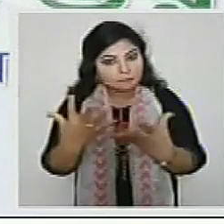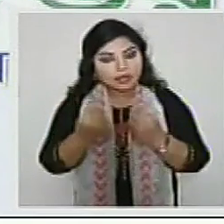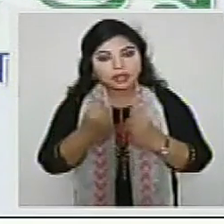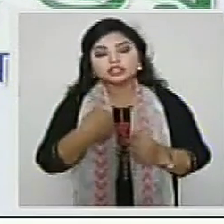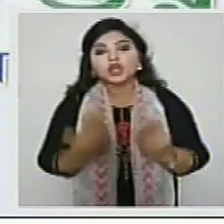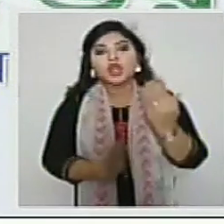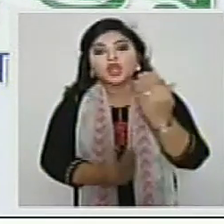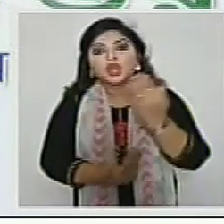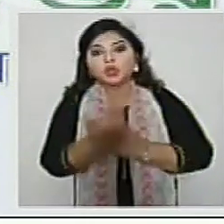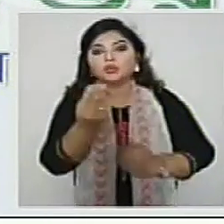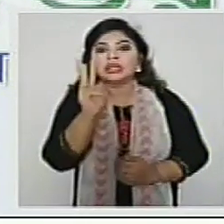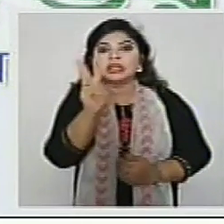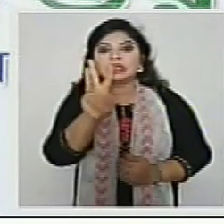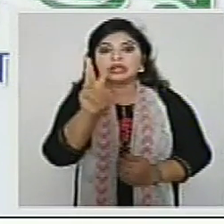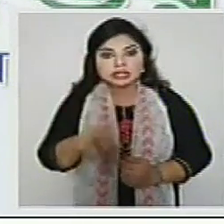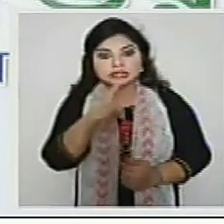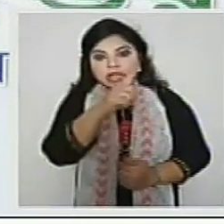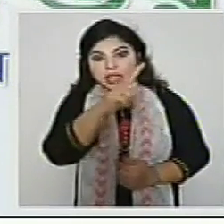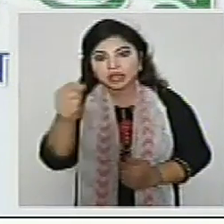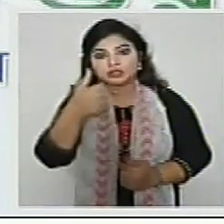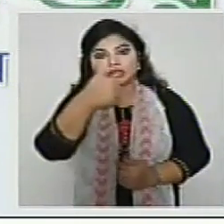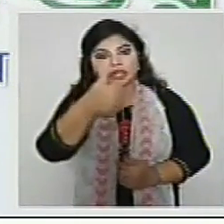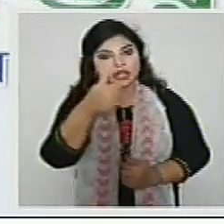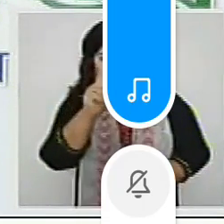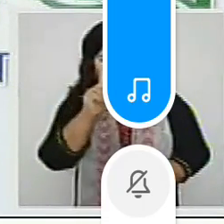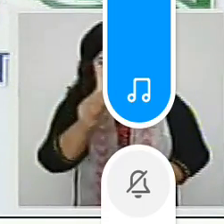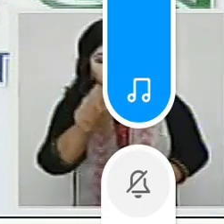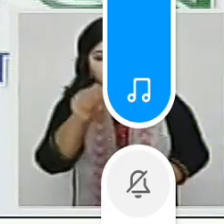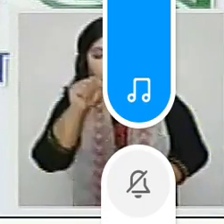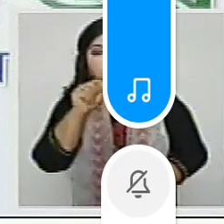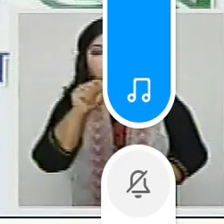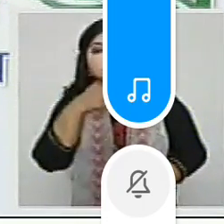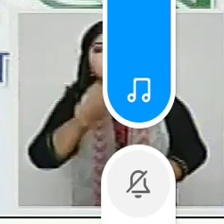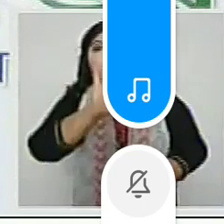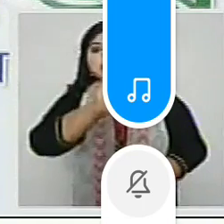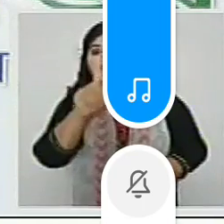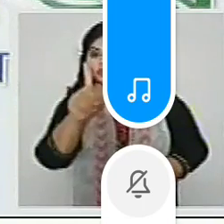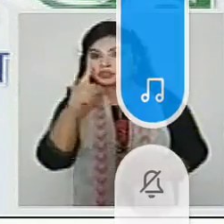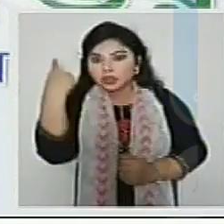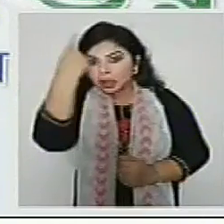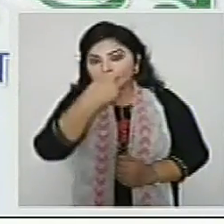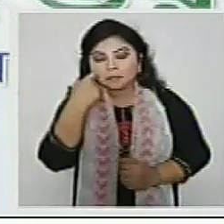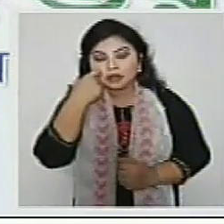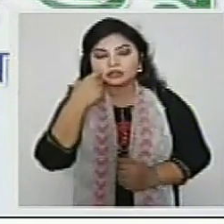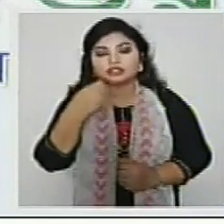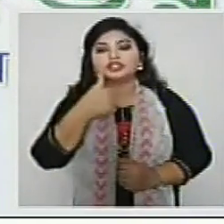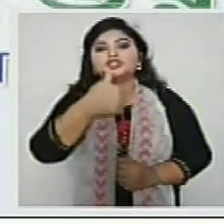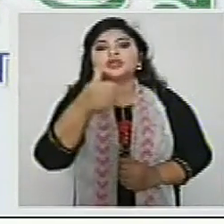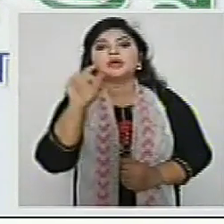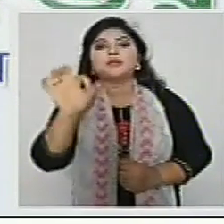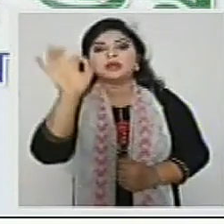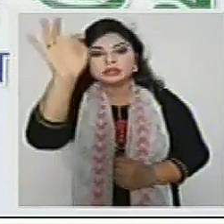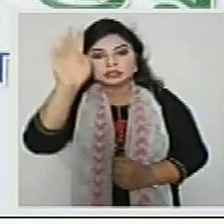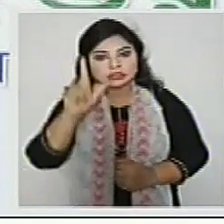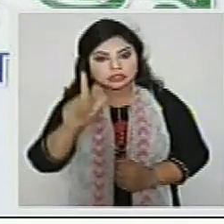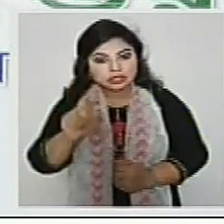5,01,465টি। গত 24 ঘন্টায় যা নমুনা পরীক্ষা হয়েছে তাতে শনাক্ত হয়েছে